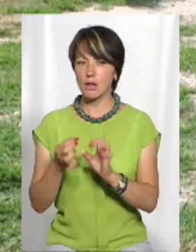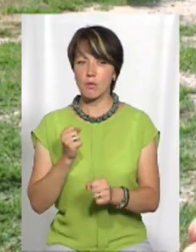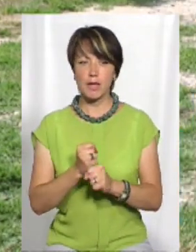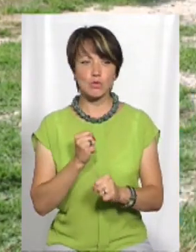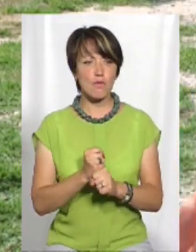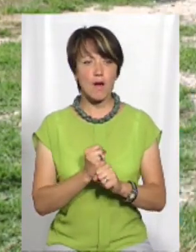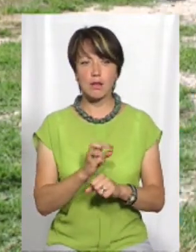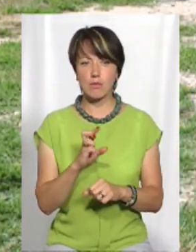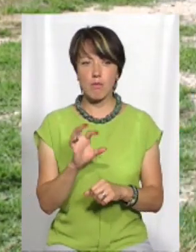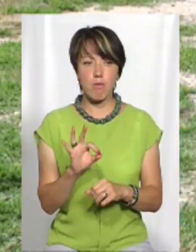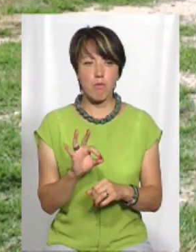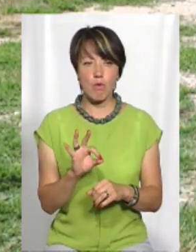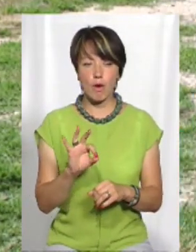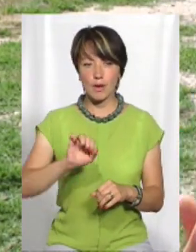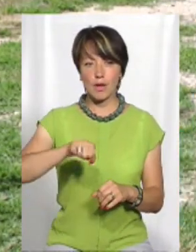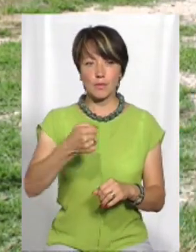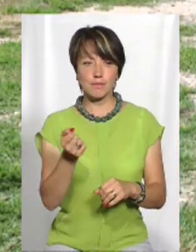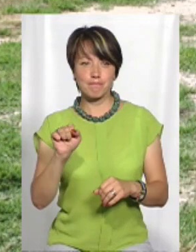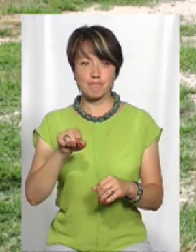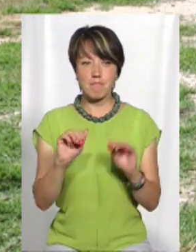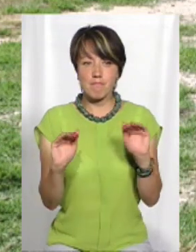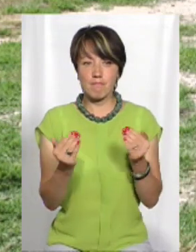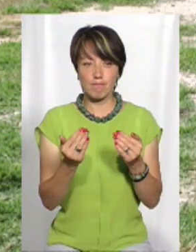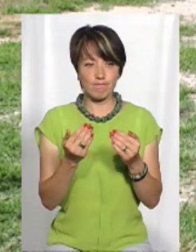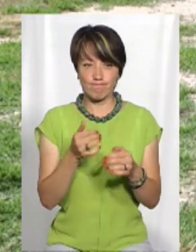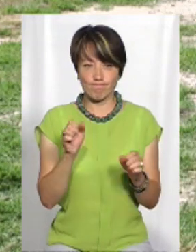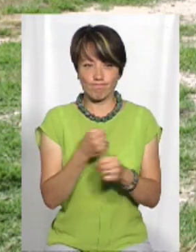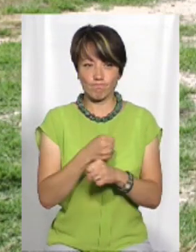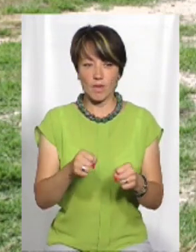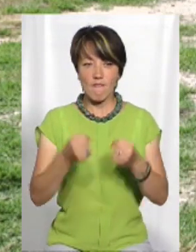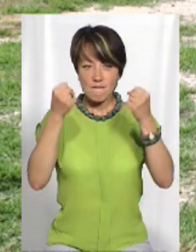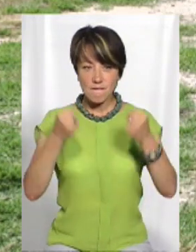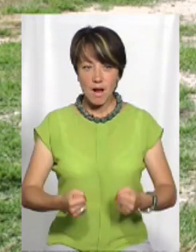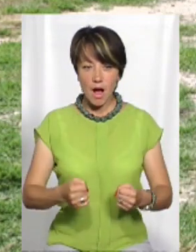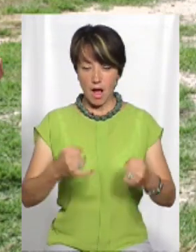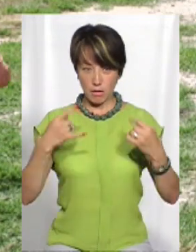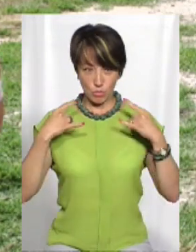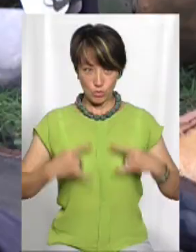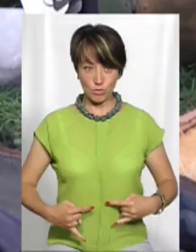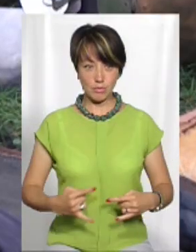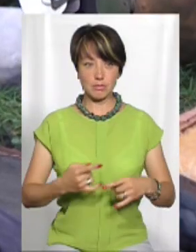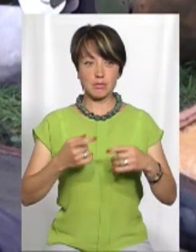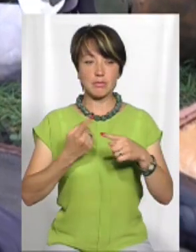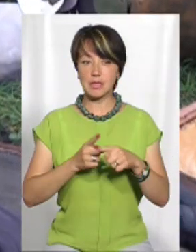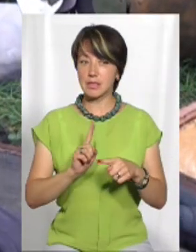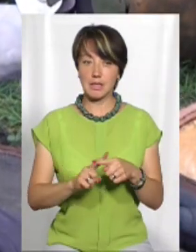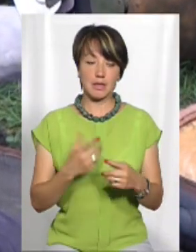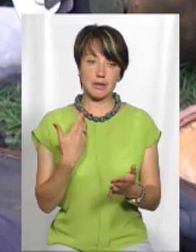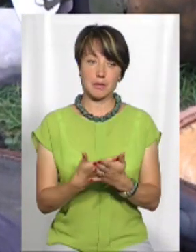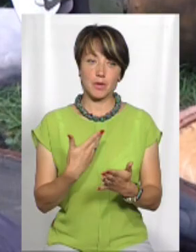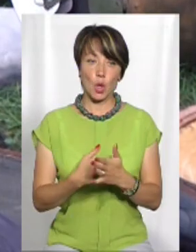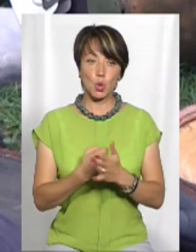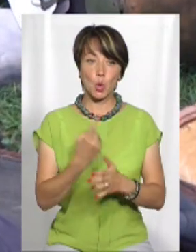що рухливість, по-перше, обмежена, по-друге, вага меча, а ще на тобі обладунки, ну так, на хвилиночку, це, мабуть, що